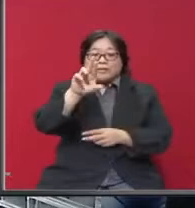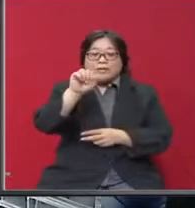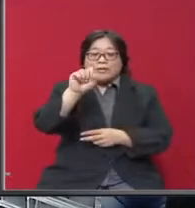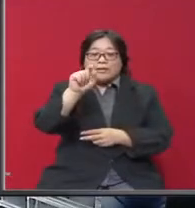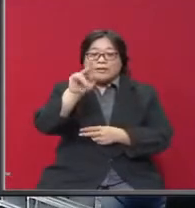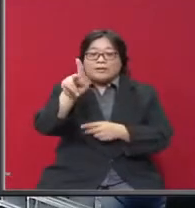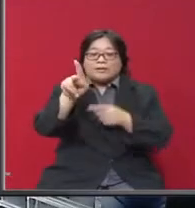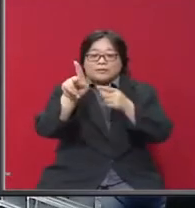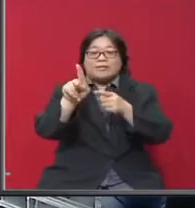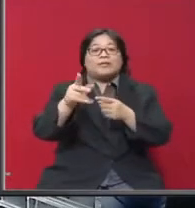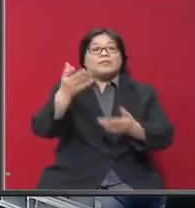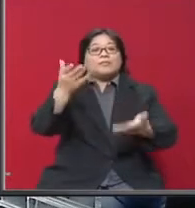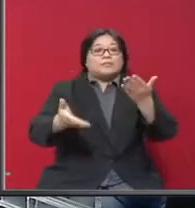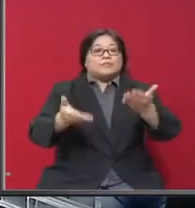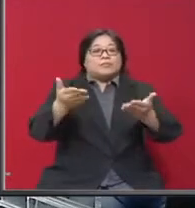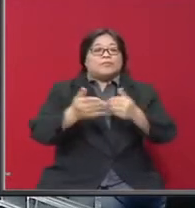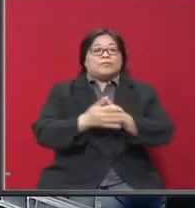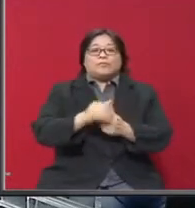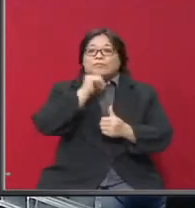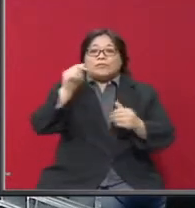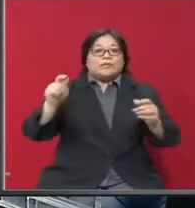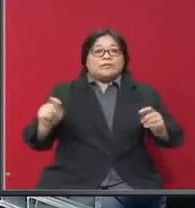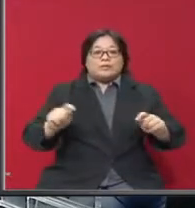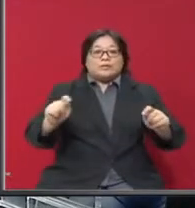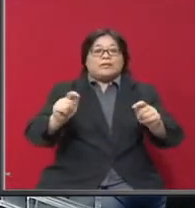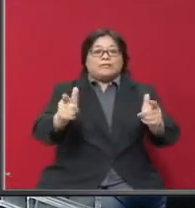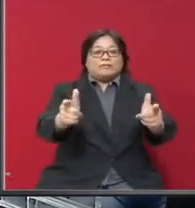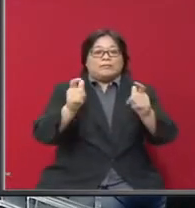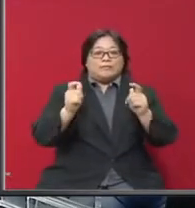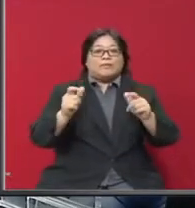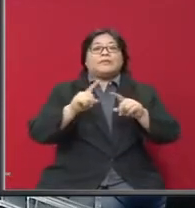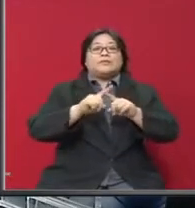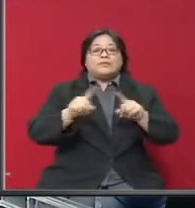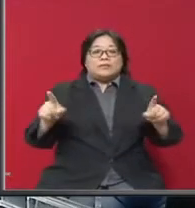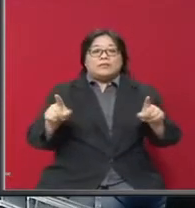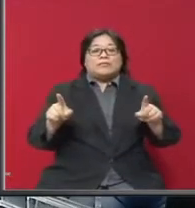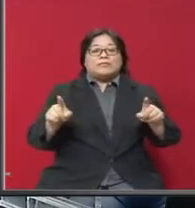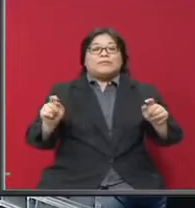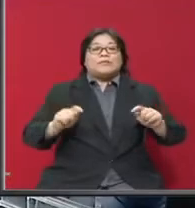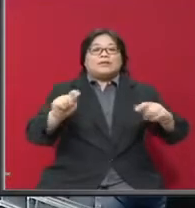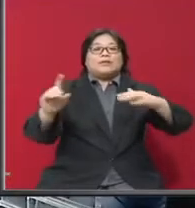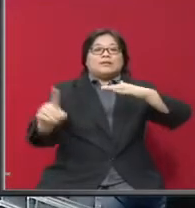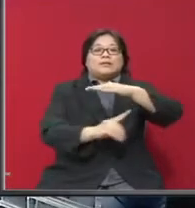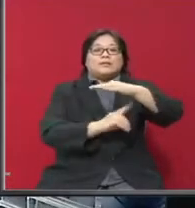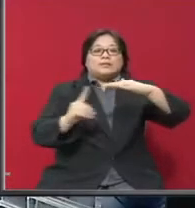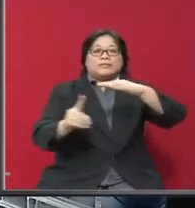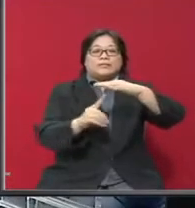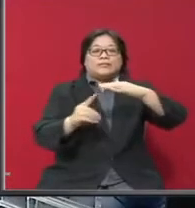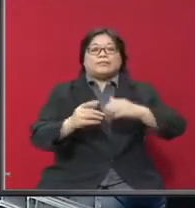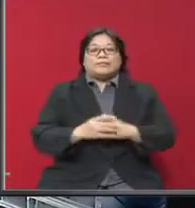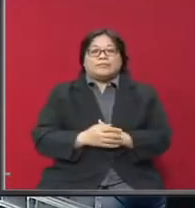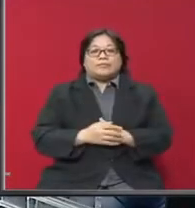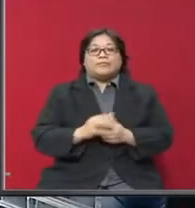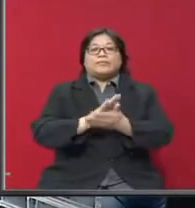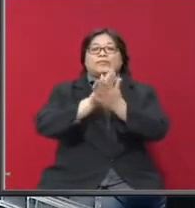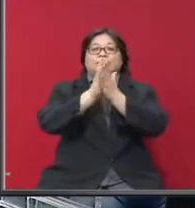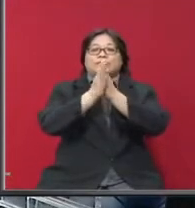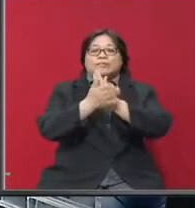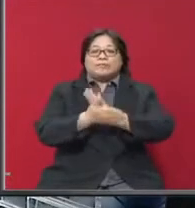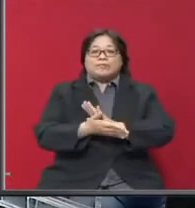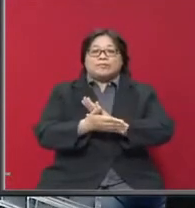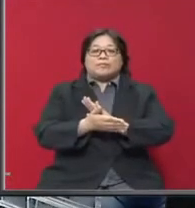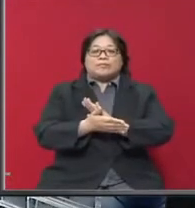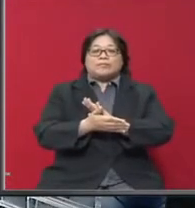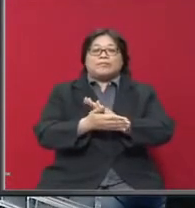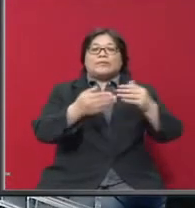dalam soalan itu mungkin buat bukan pada tindakan setempat tetapi pada tindakan dasar yaitu menjadikan